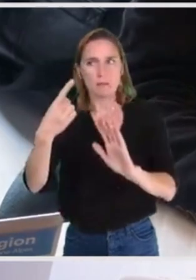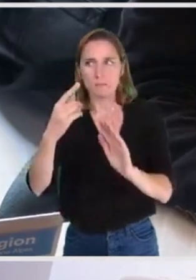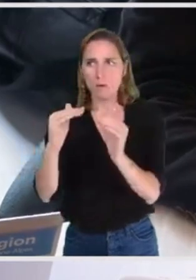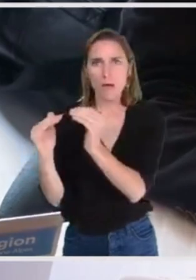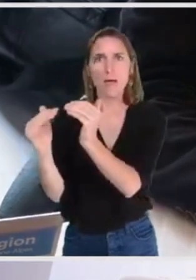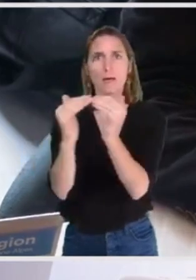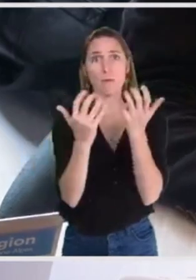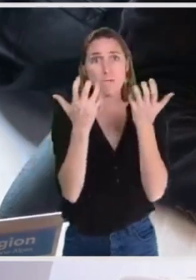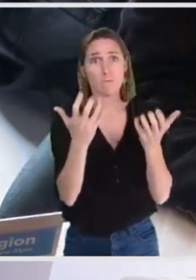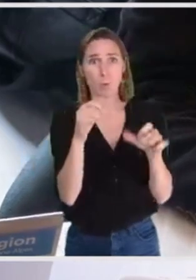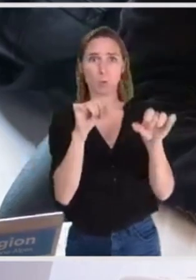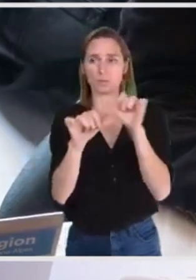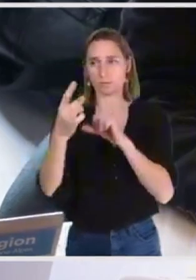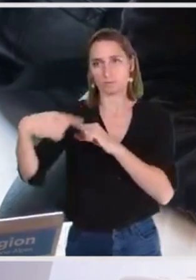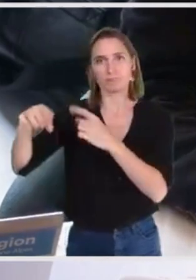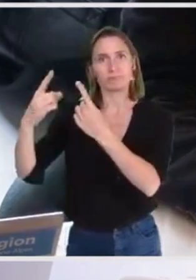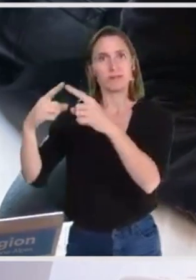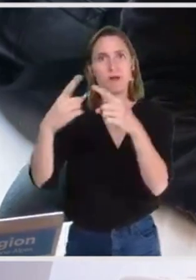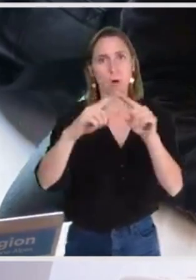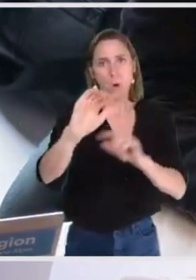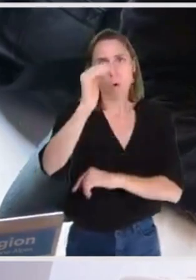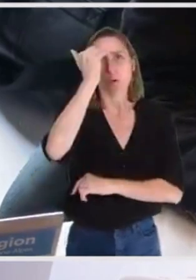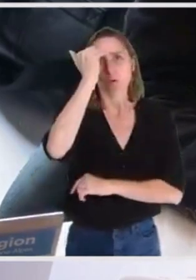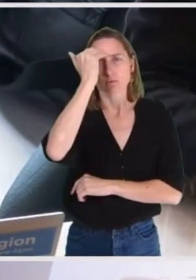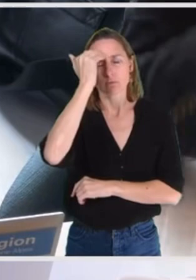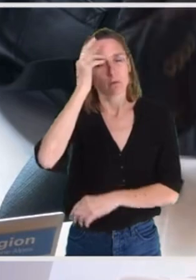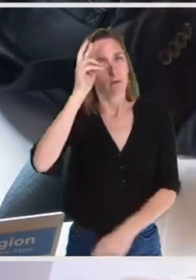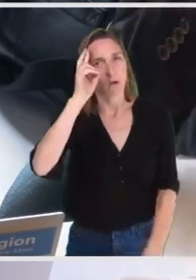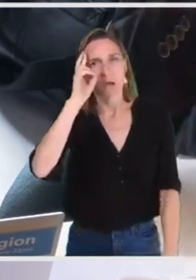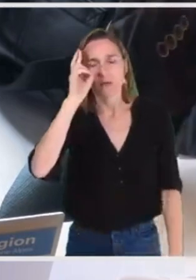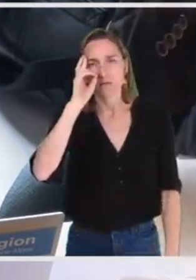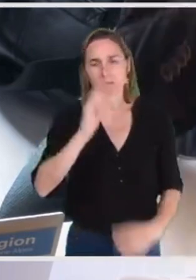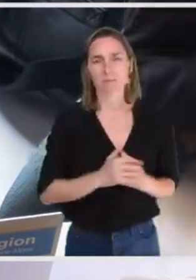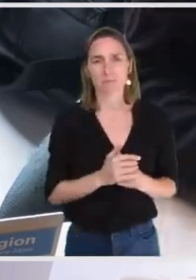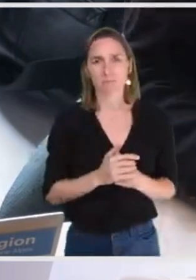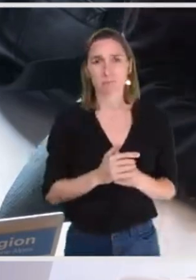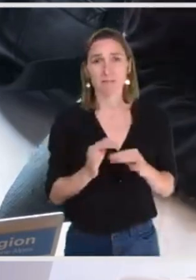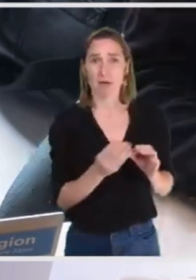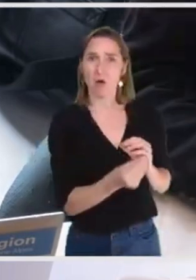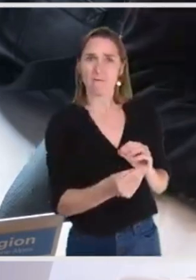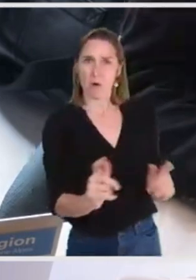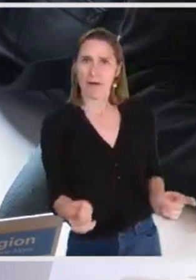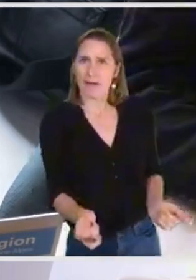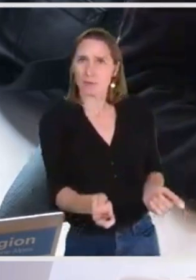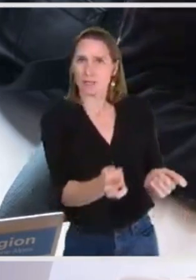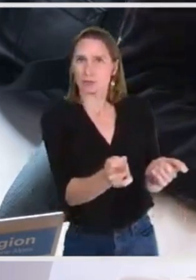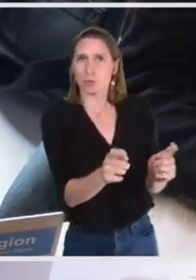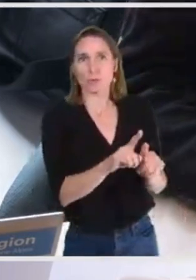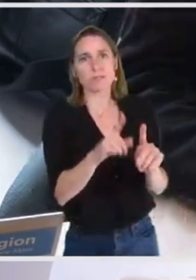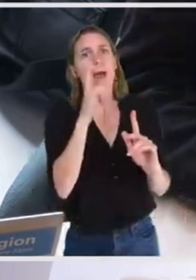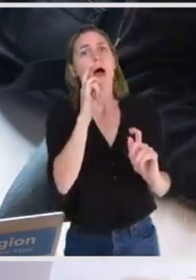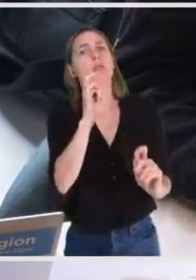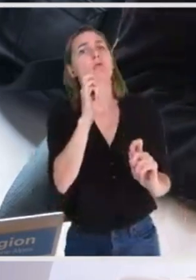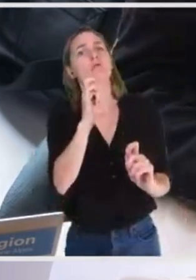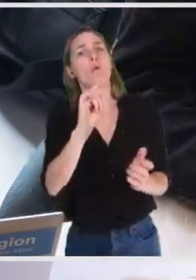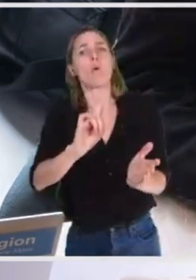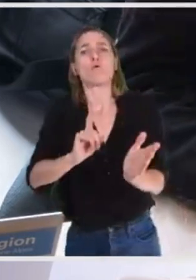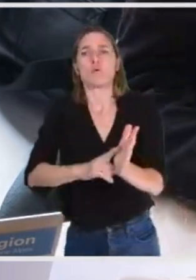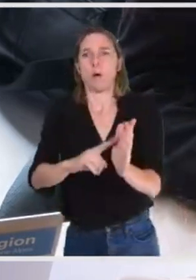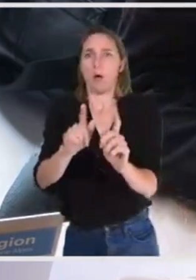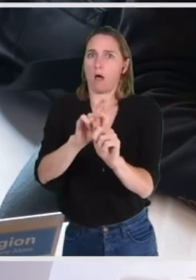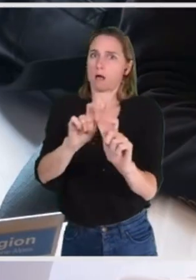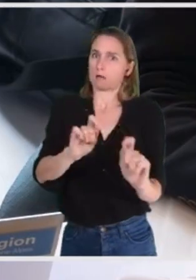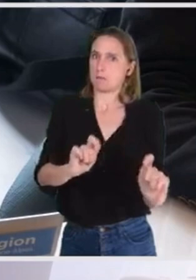raison. Quant à l'éducation de nos enfants, attention de ne pas transgresser nos droits aussi. Le tronc commun quand même,